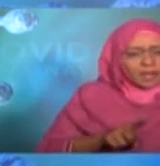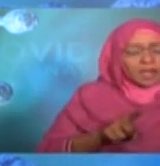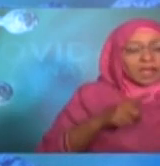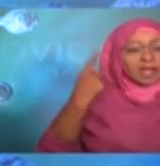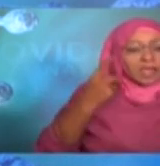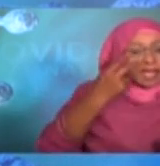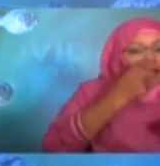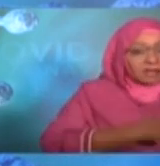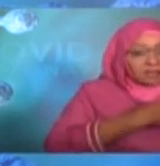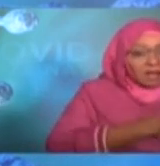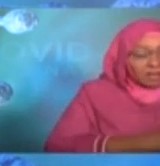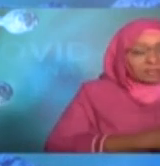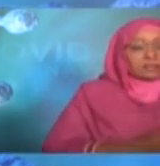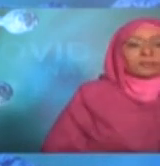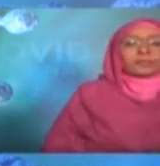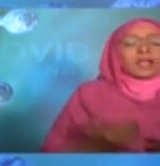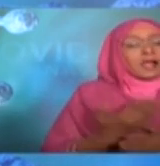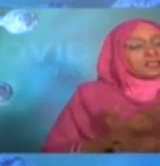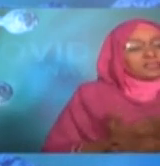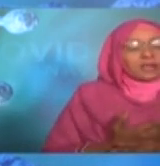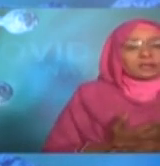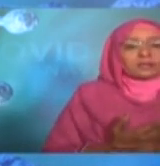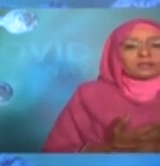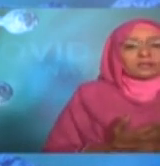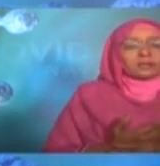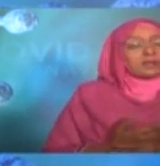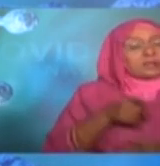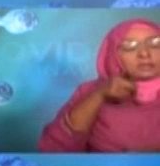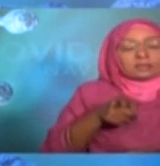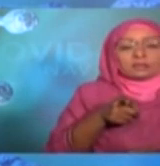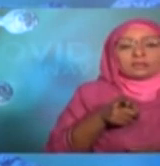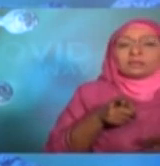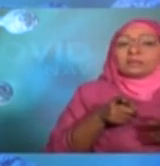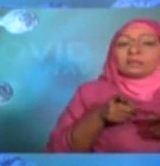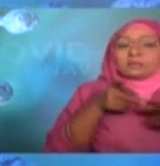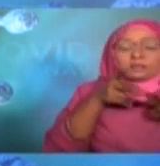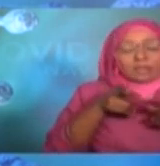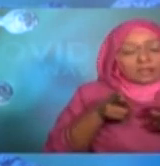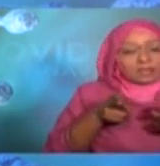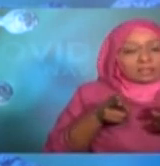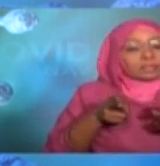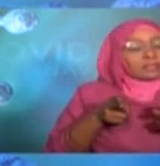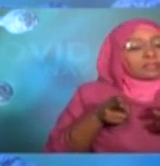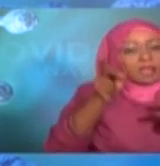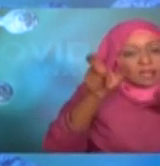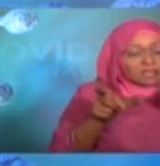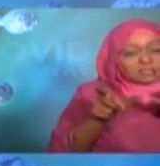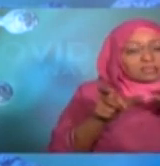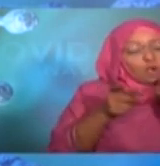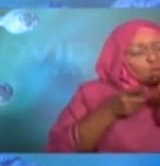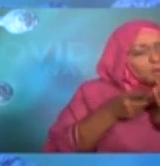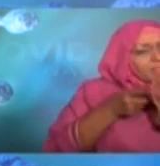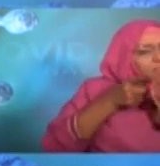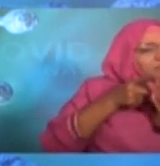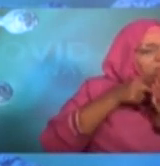الإجراءات بما يرفع التقييد على المواطنين ويساهم تدريجيا في عودة الحياة